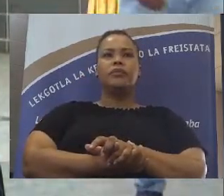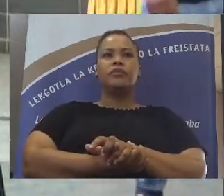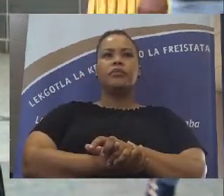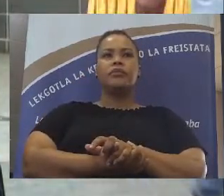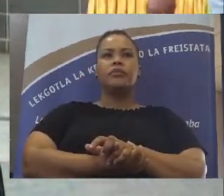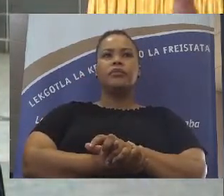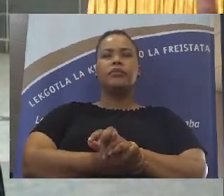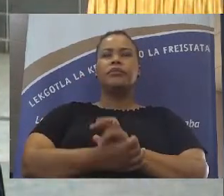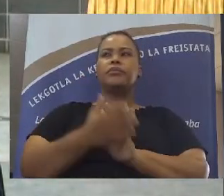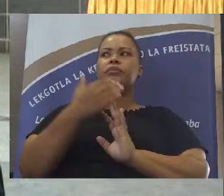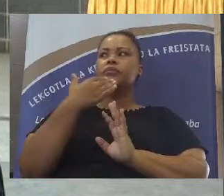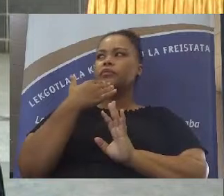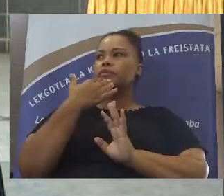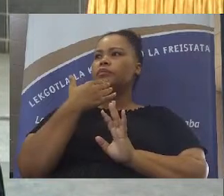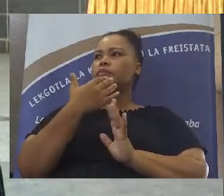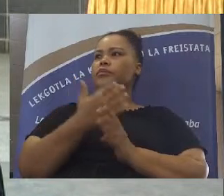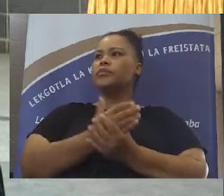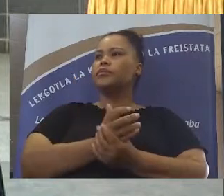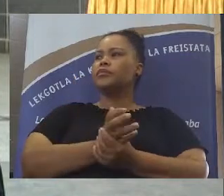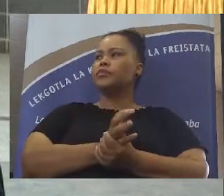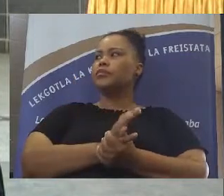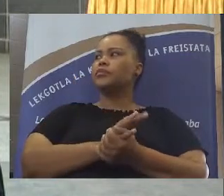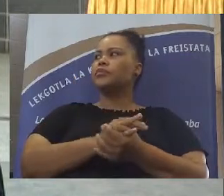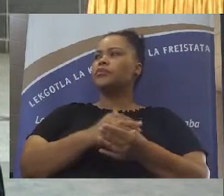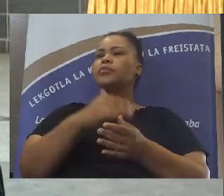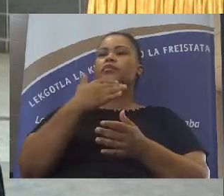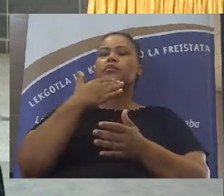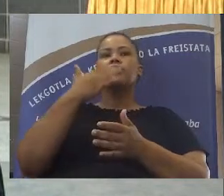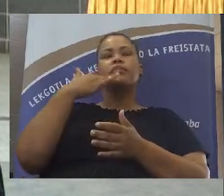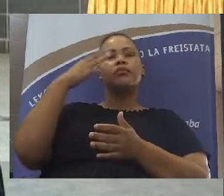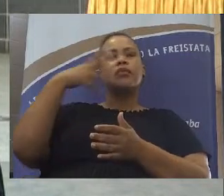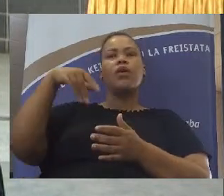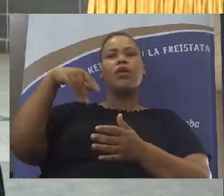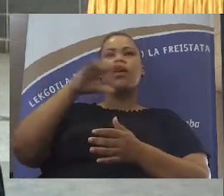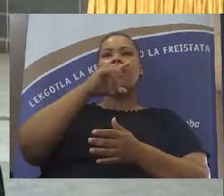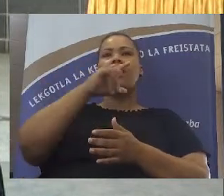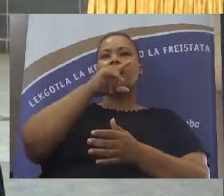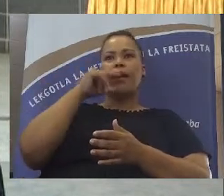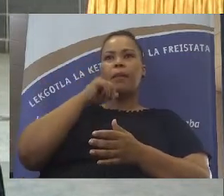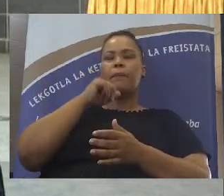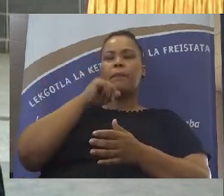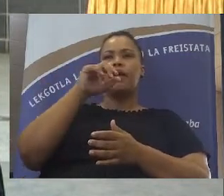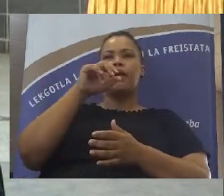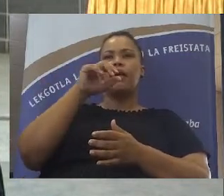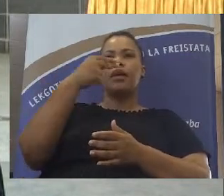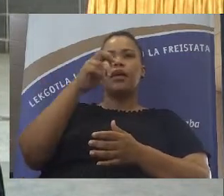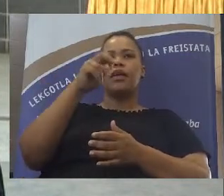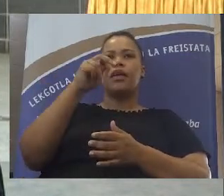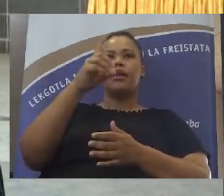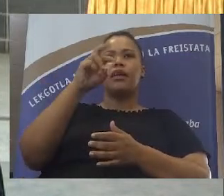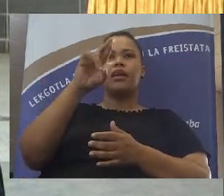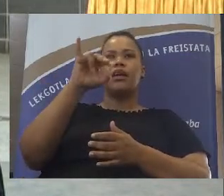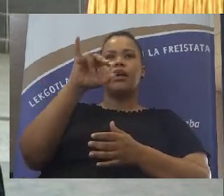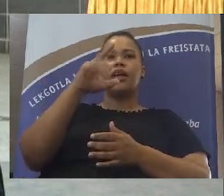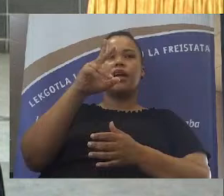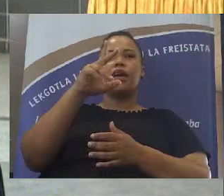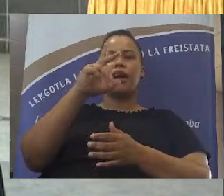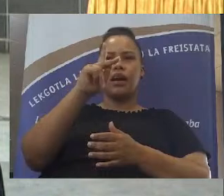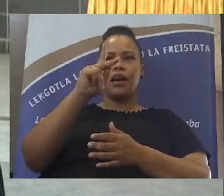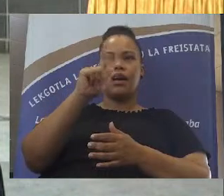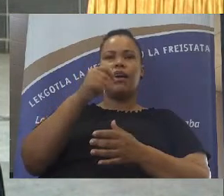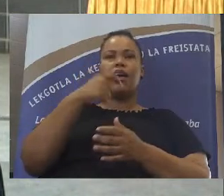Thank you, Kalebo. Afternoon, everybody. My name is Hendrika Tebe from Jacobsdal.